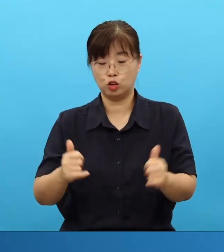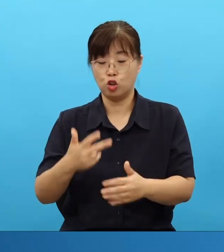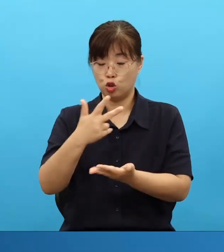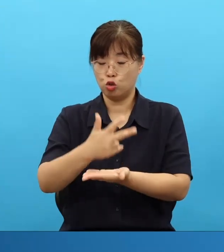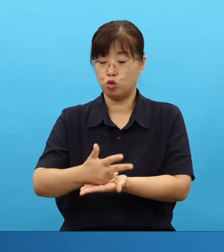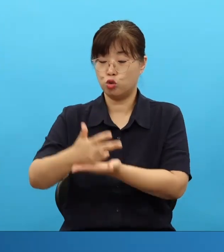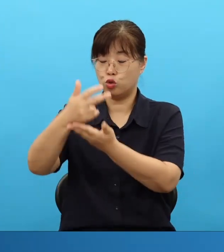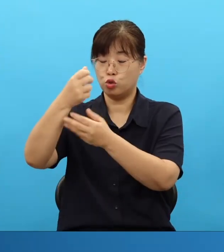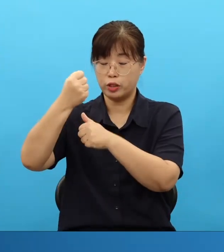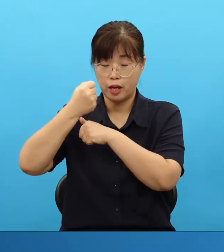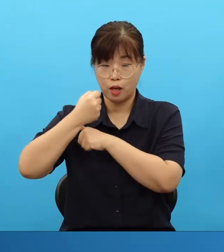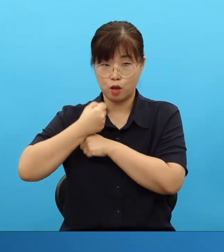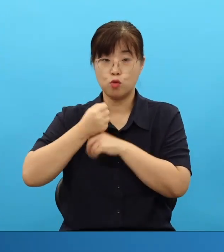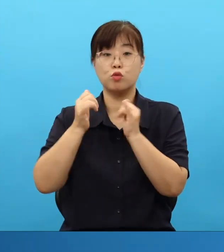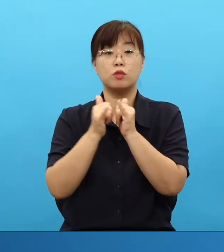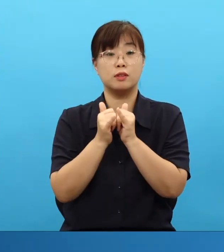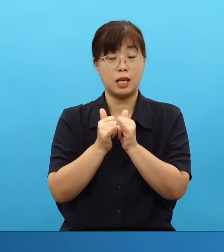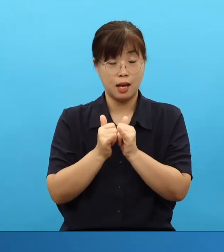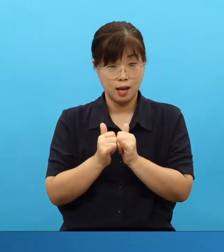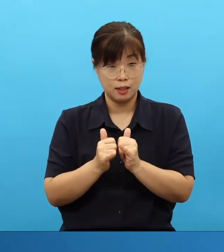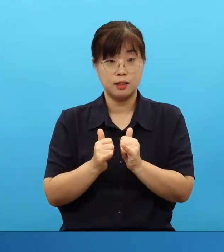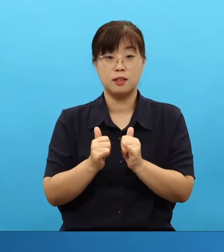사랑들 주의